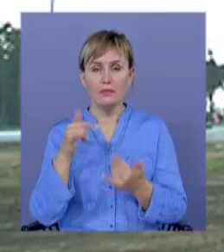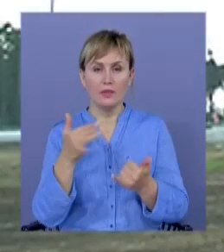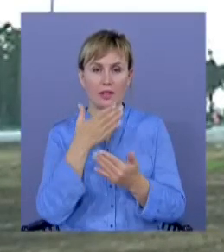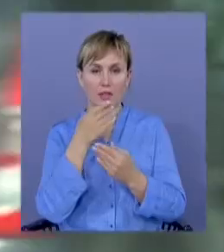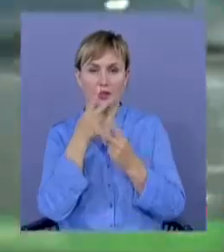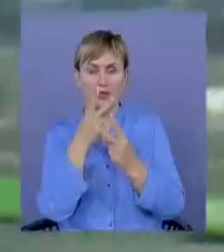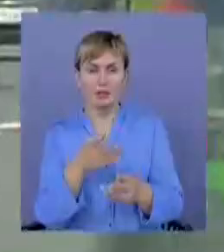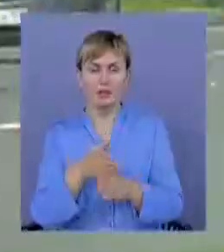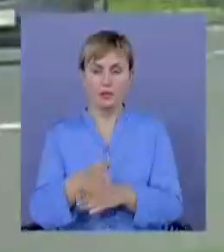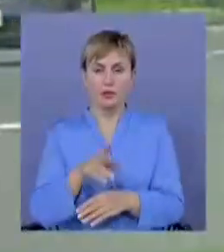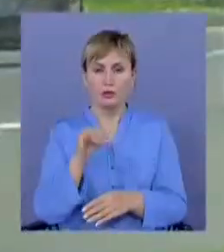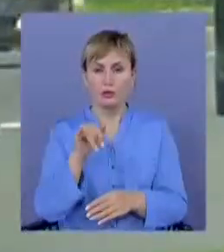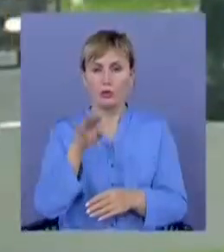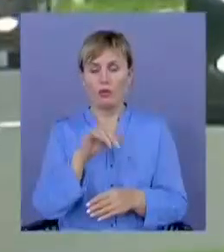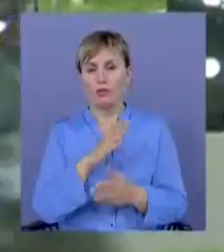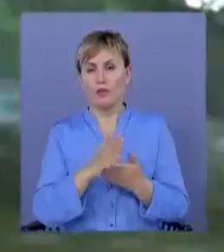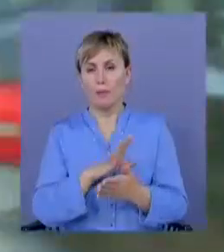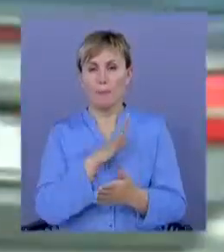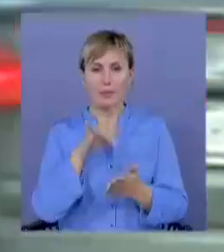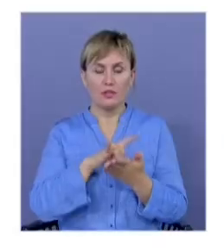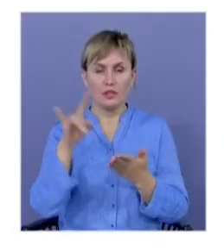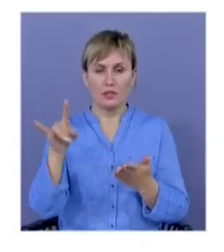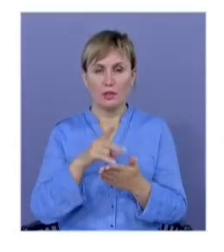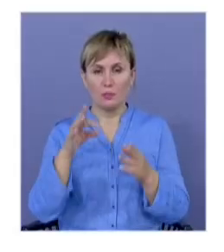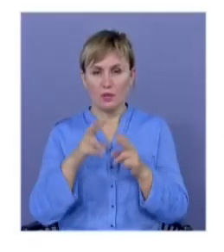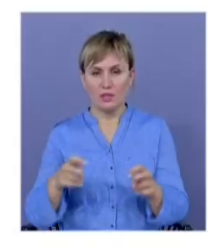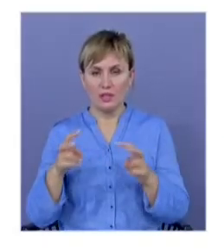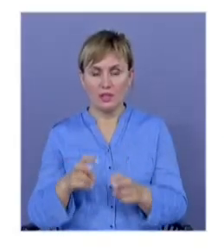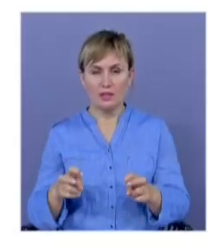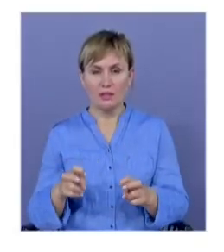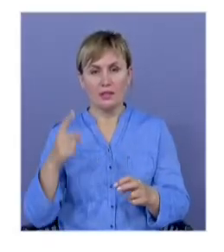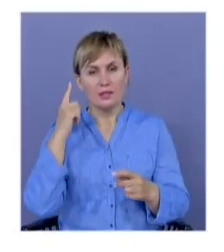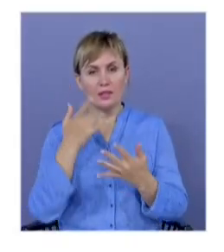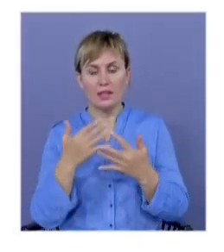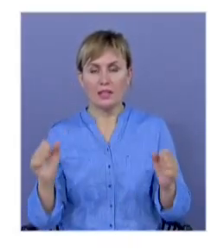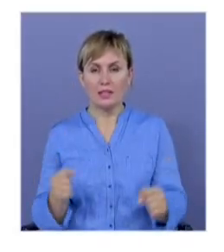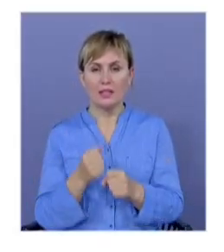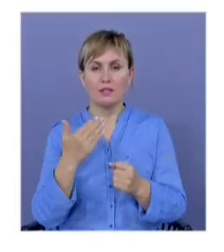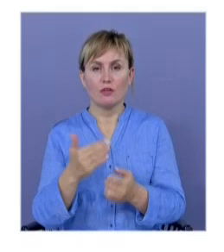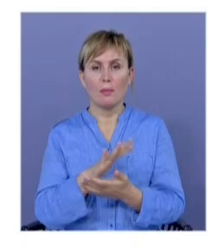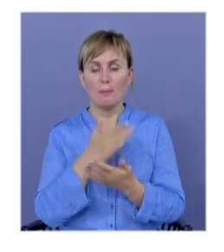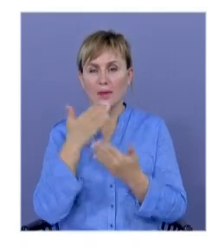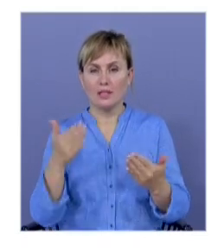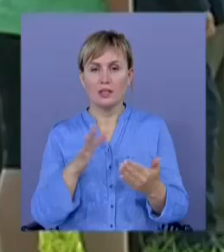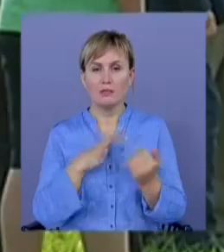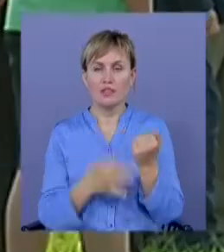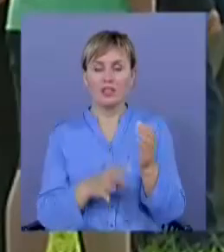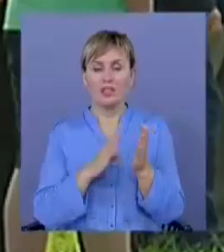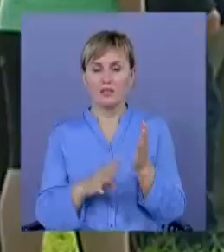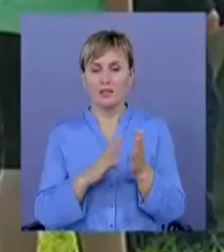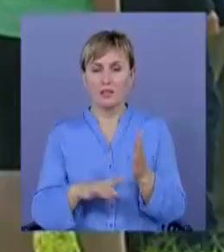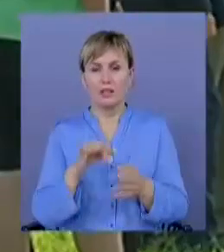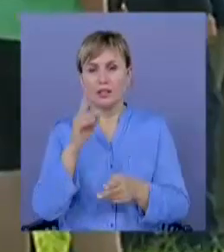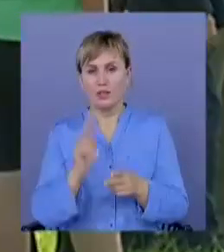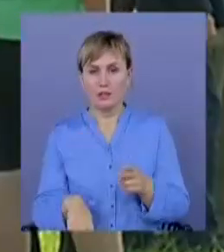при въезде в Жуковский, является бывшей летающей лабораторией по исследованию сверхзвуковых скоростей. Его последний полет состоялся в конце 90-х, а за